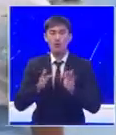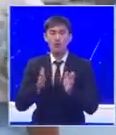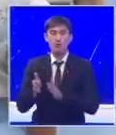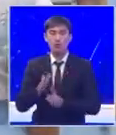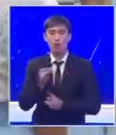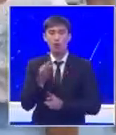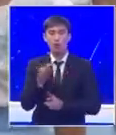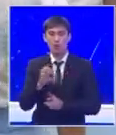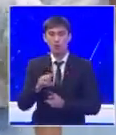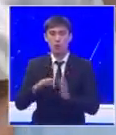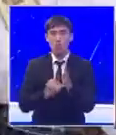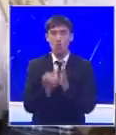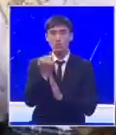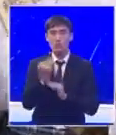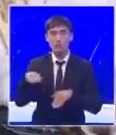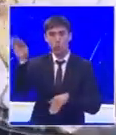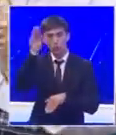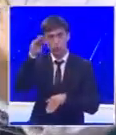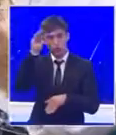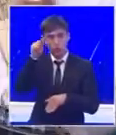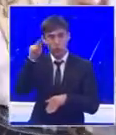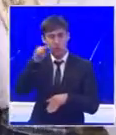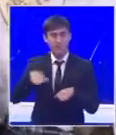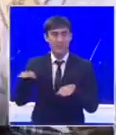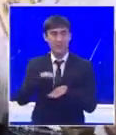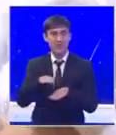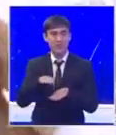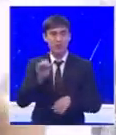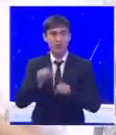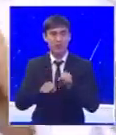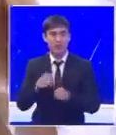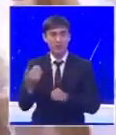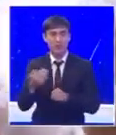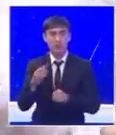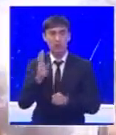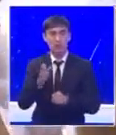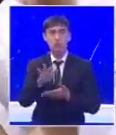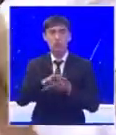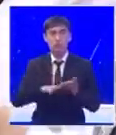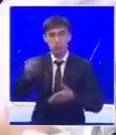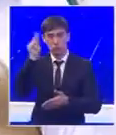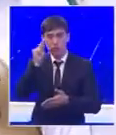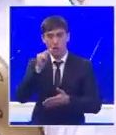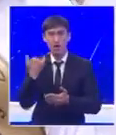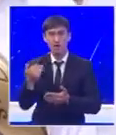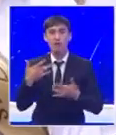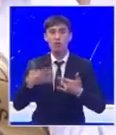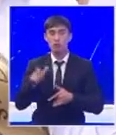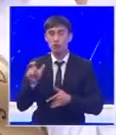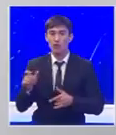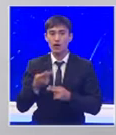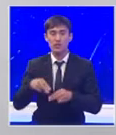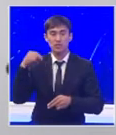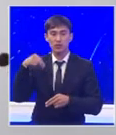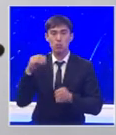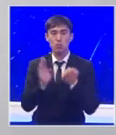повысил уровень знаний и значительно расширил возможности учеников. Кому-то из ребят еще предстоит продолжить учебу, а для выпускников этот